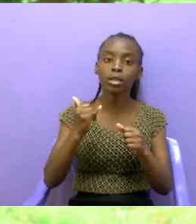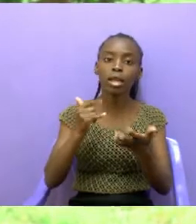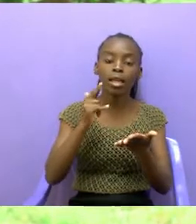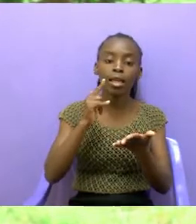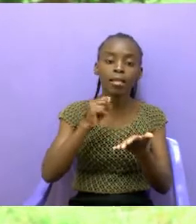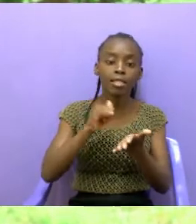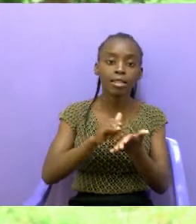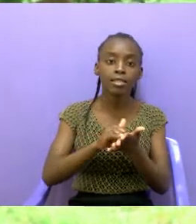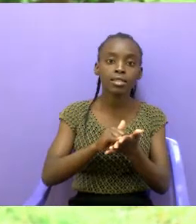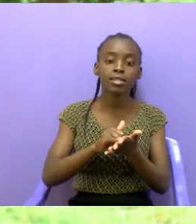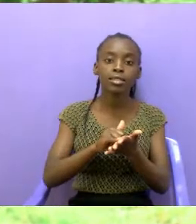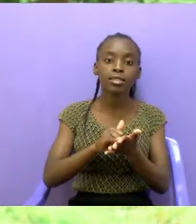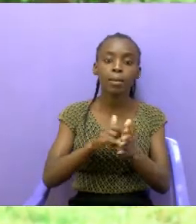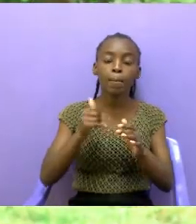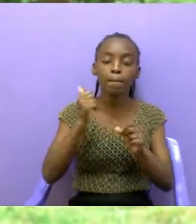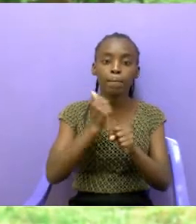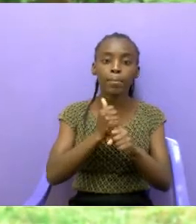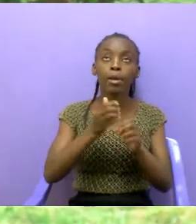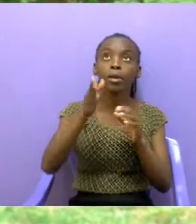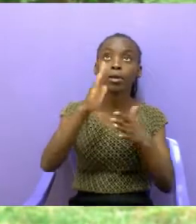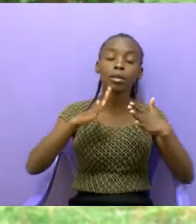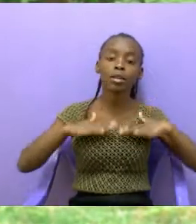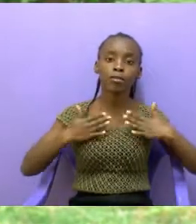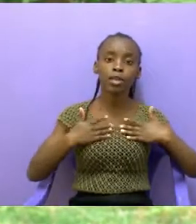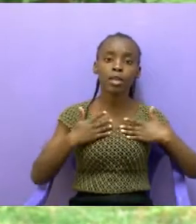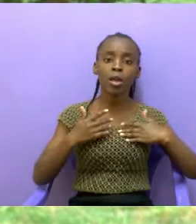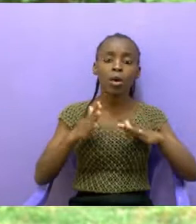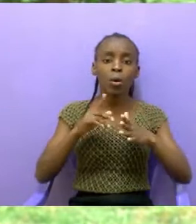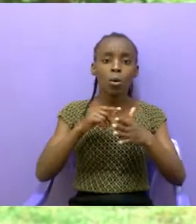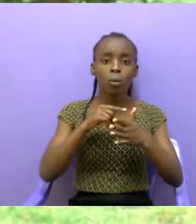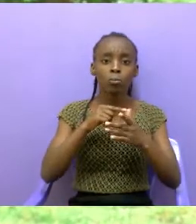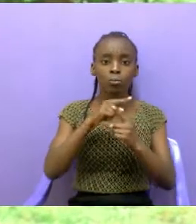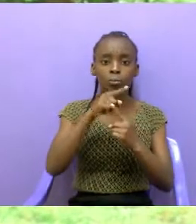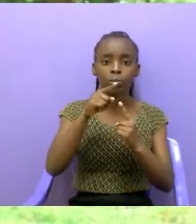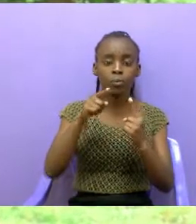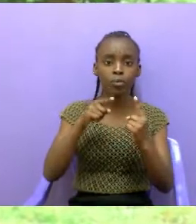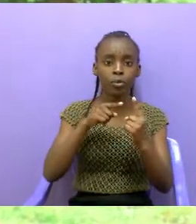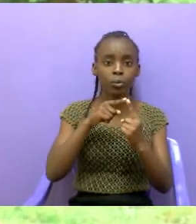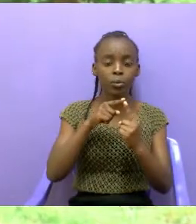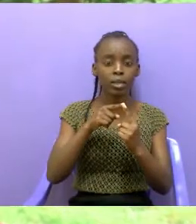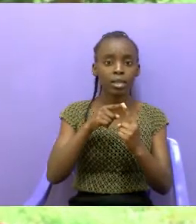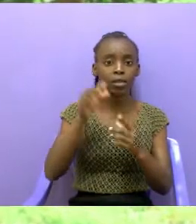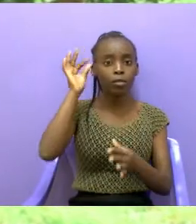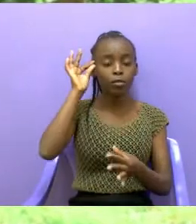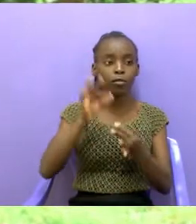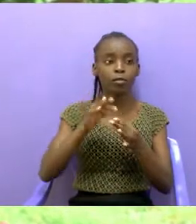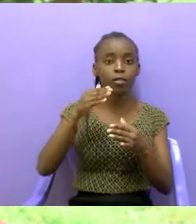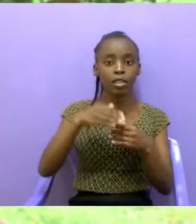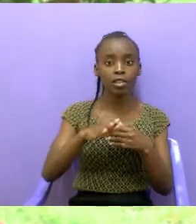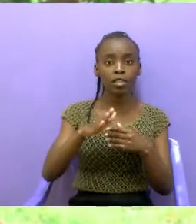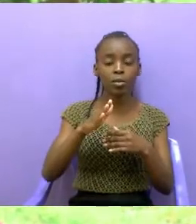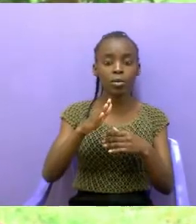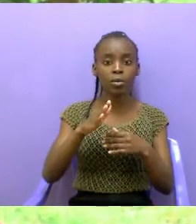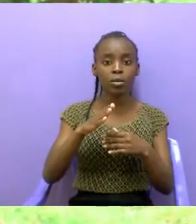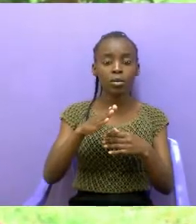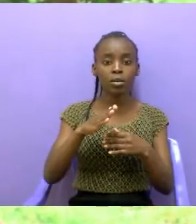Mungu. Ni nini utasema kwamba? Ni nini imani yako itapimwa? Ni wakati gani